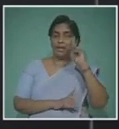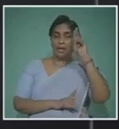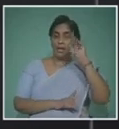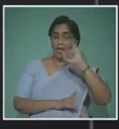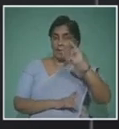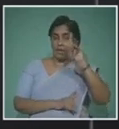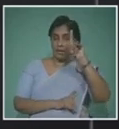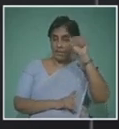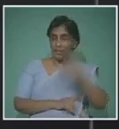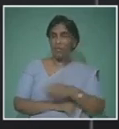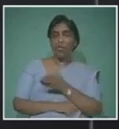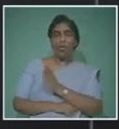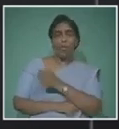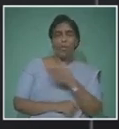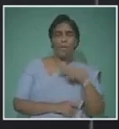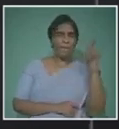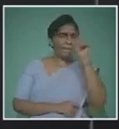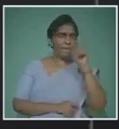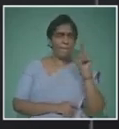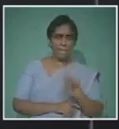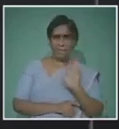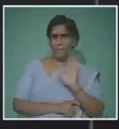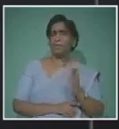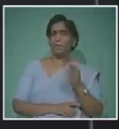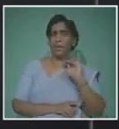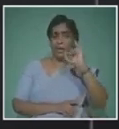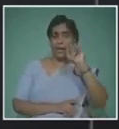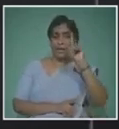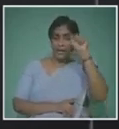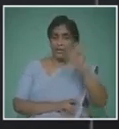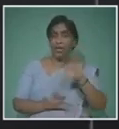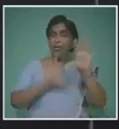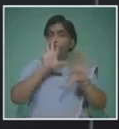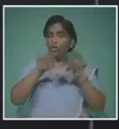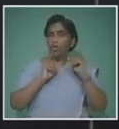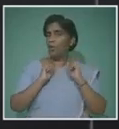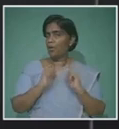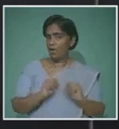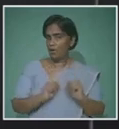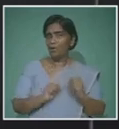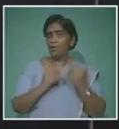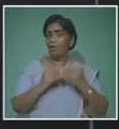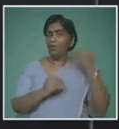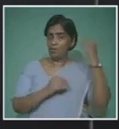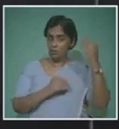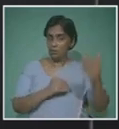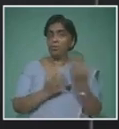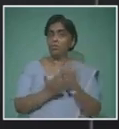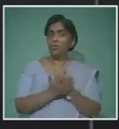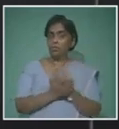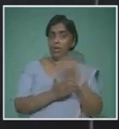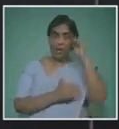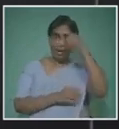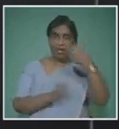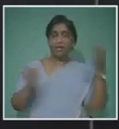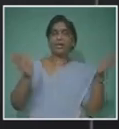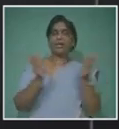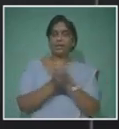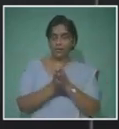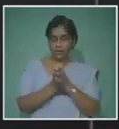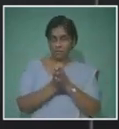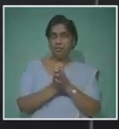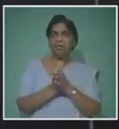කියන ප්‍රශ්නේ අපිට තියෙනවා. මේ 61000 තෝරගන්නේ කොහොමද කියන එක අපිට තියෙනවා. ඒක අනාගතේ පෝට්ටුවයි අලියයි එකතු වෙලා තරම්